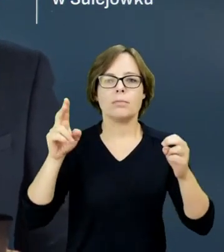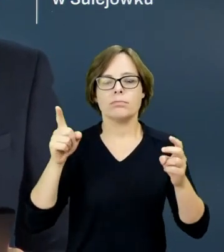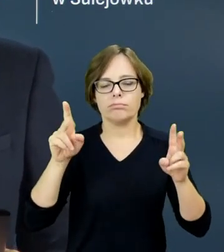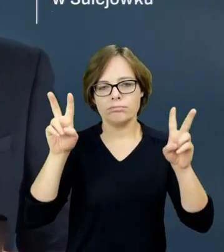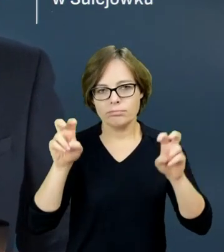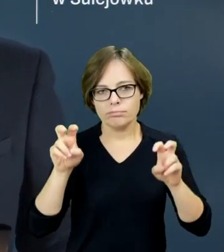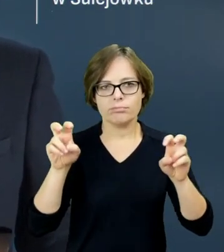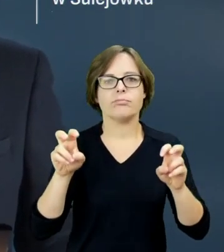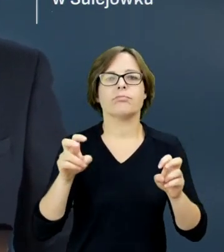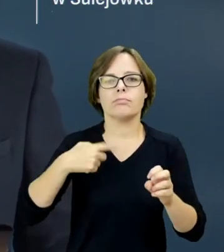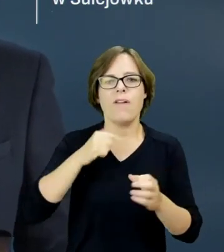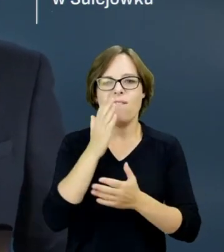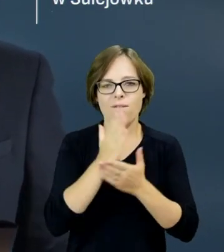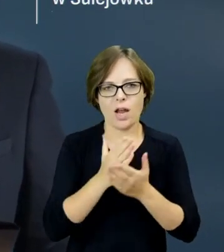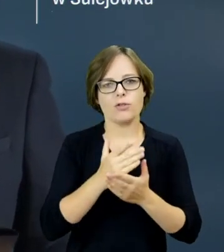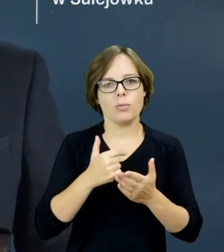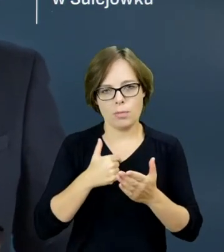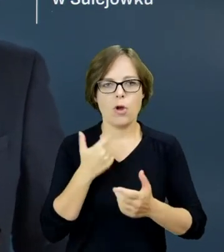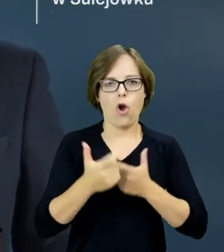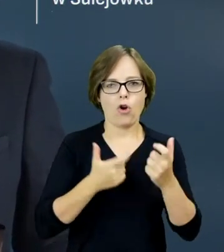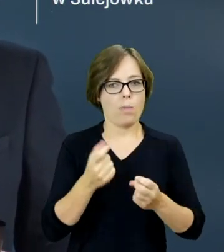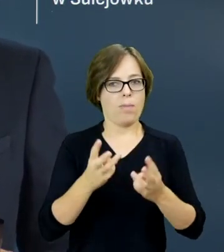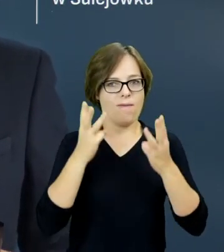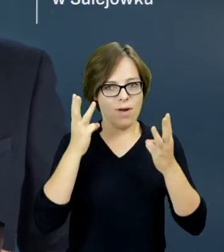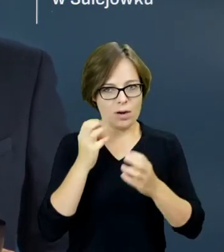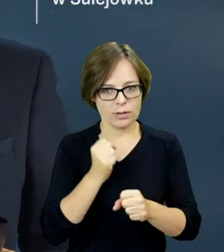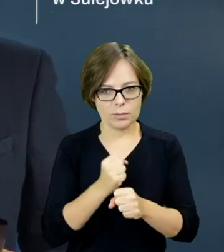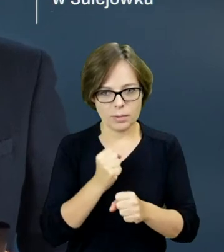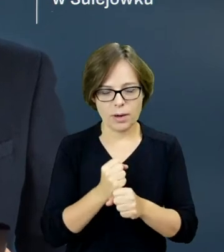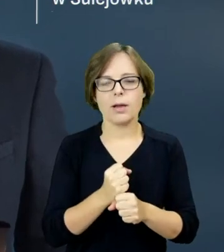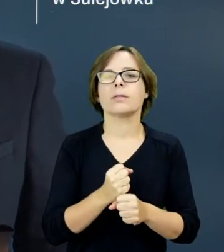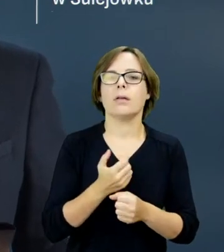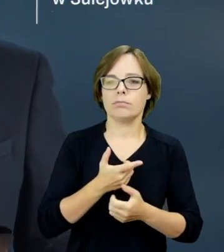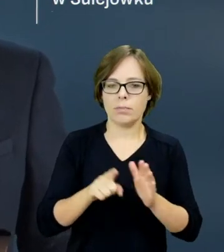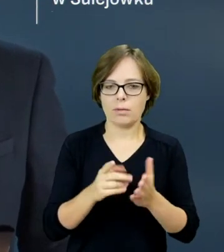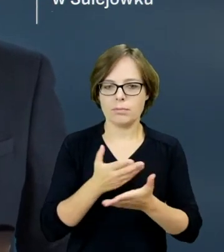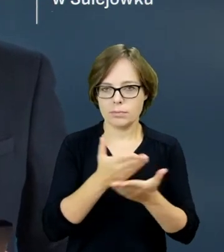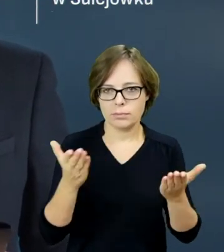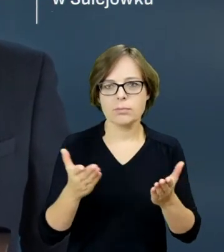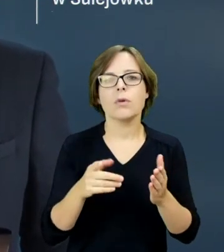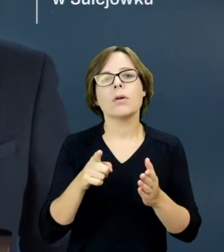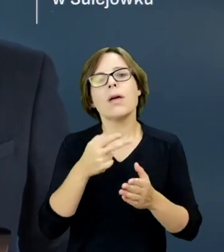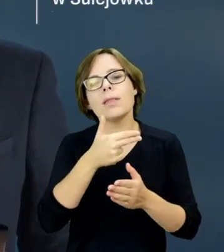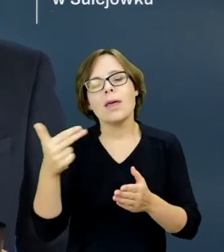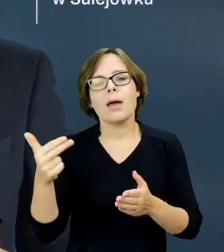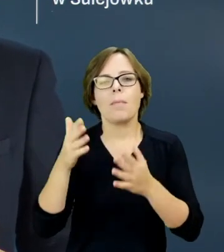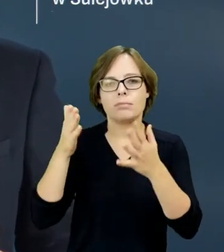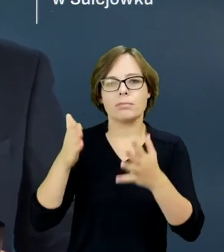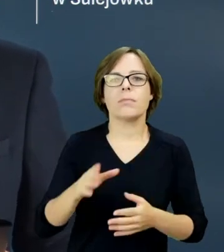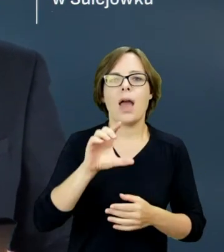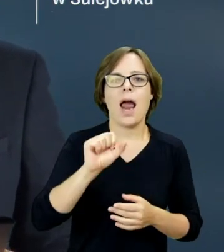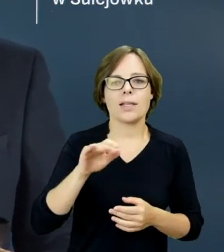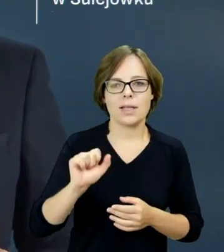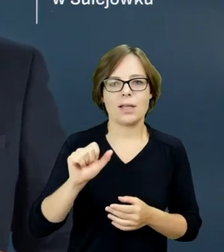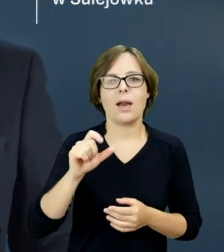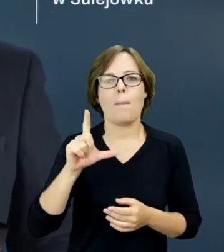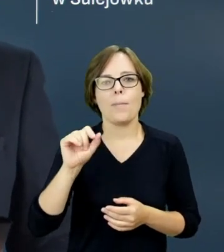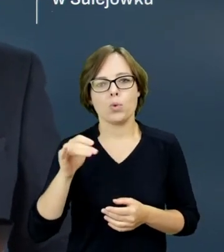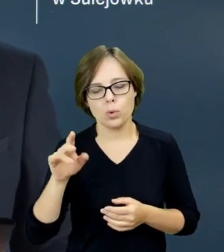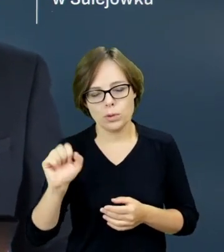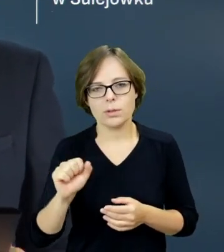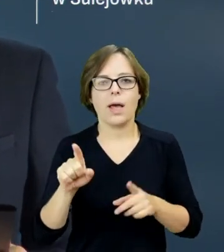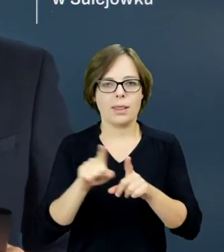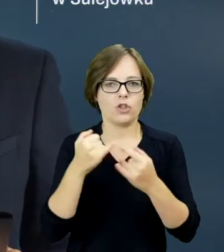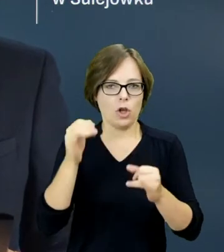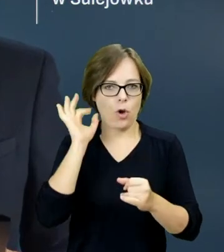Aleksandrze Piłsudskiej i innych kobietach polskiego międzywojnia. Współorganizatorami wydarzenia są Muzeum Łazienki Królewskie i